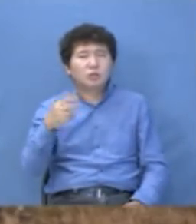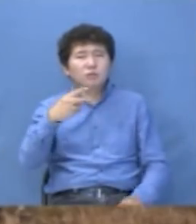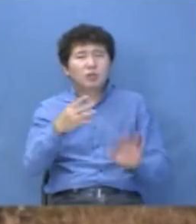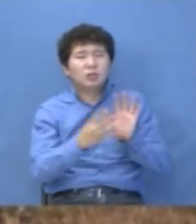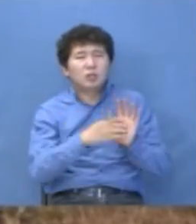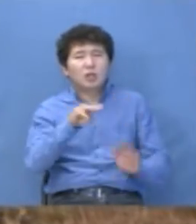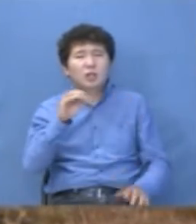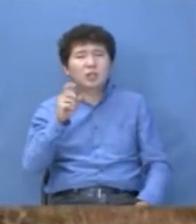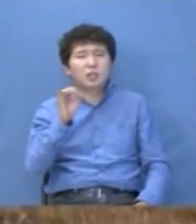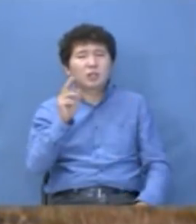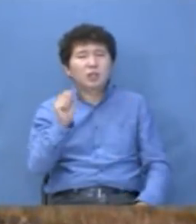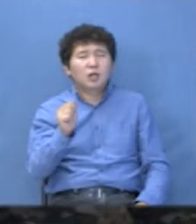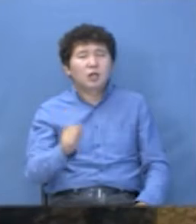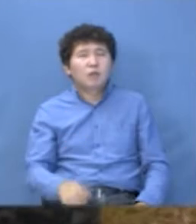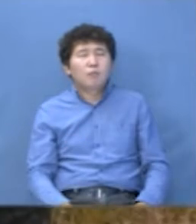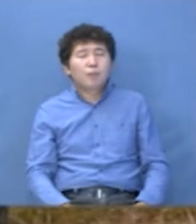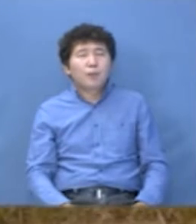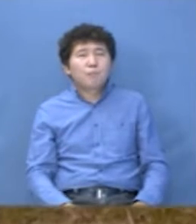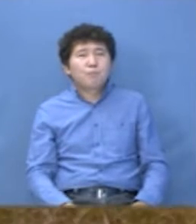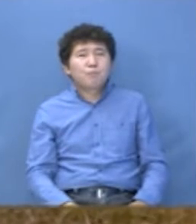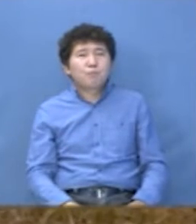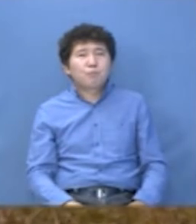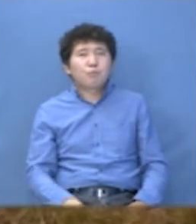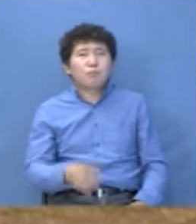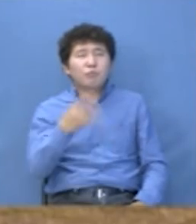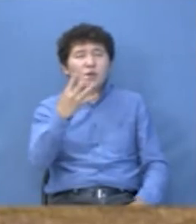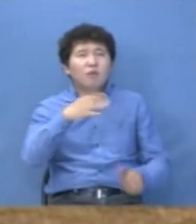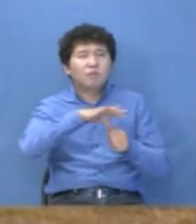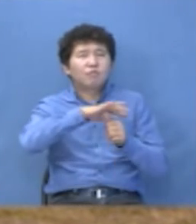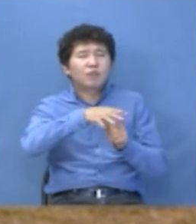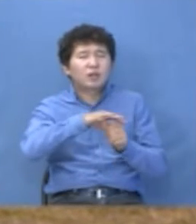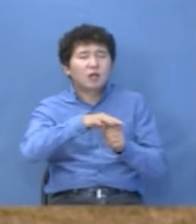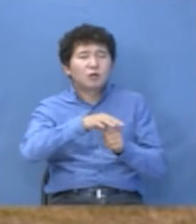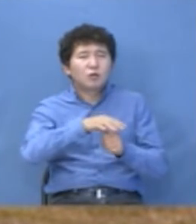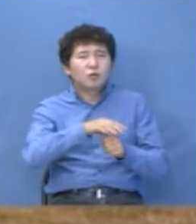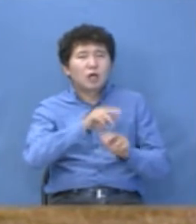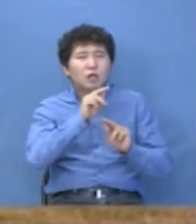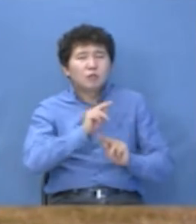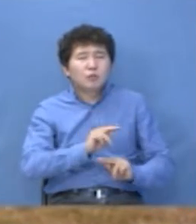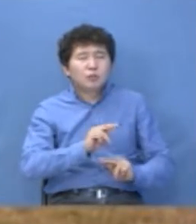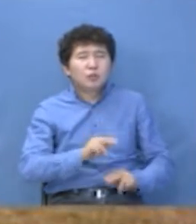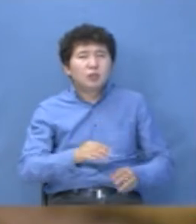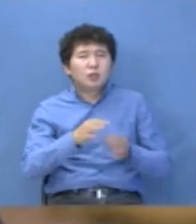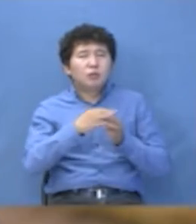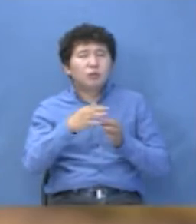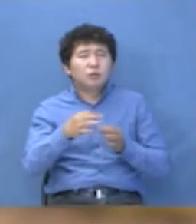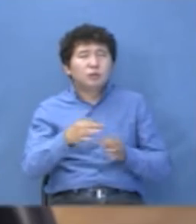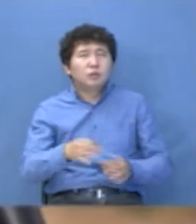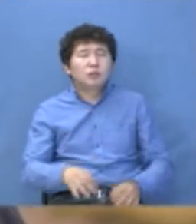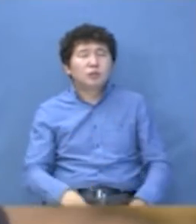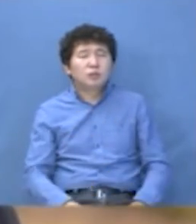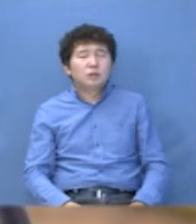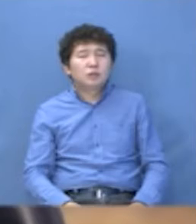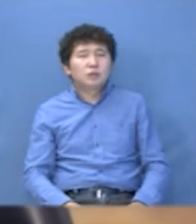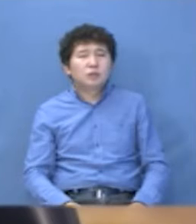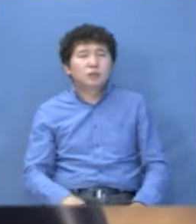29 техникасы жұмылдырылды. Оқиға орнында 4 тік ұшақ жұмыс істеді. Облыс әкімдігінің Ми-8, Қазақстан